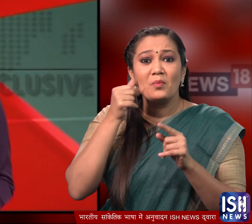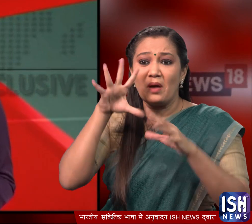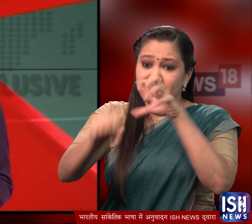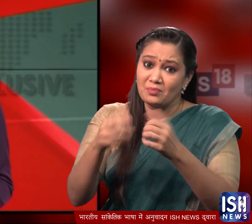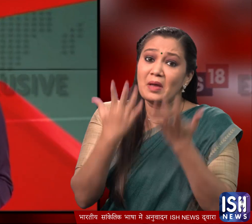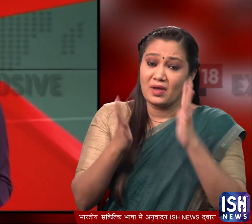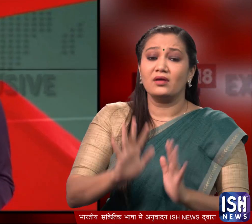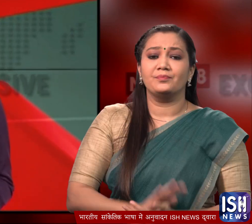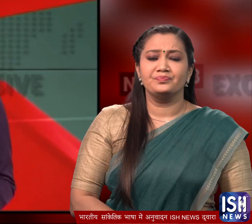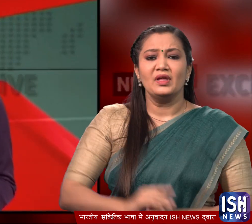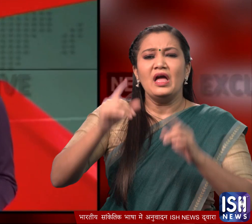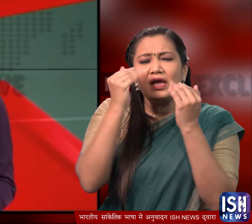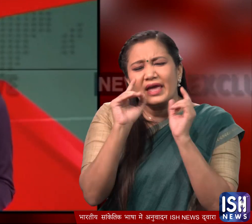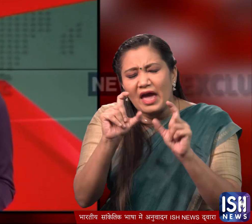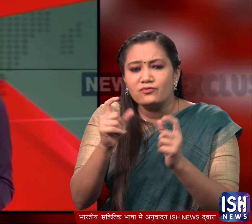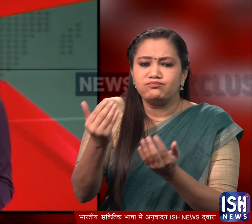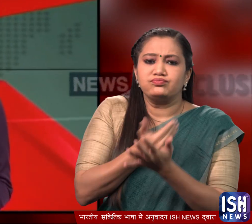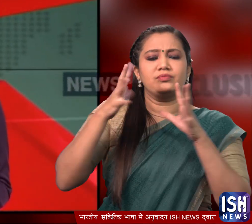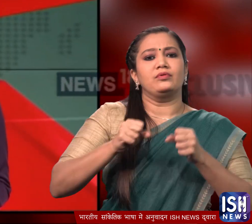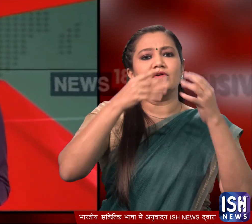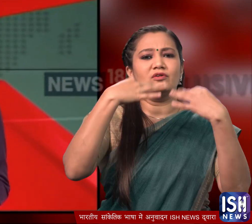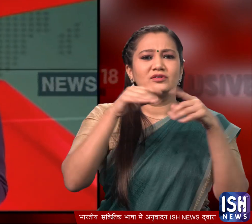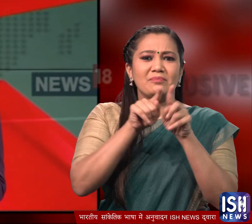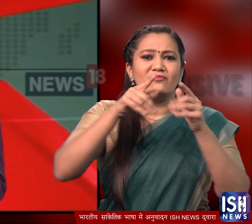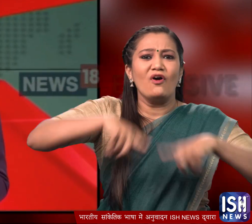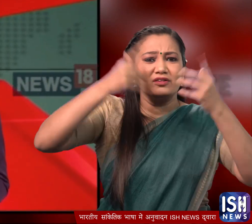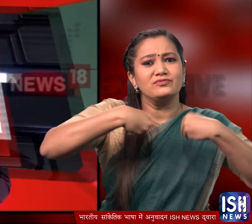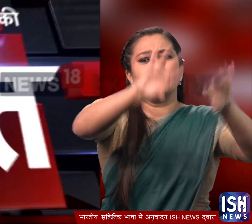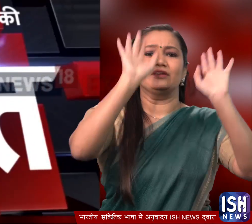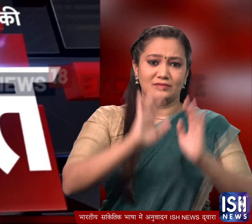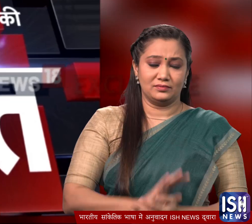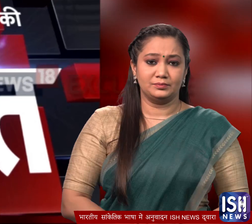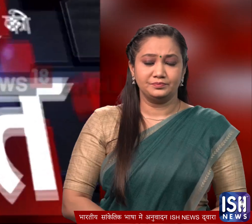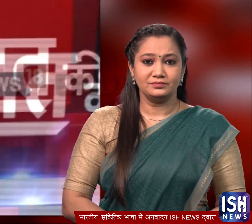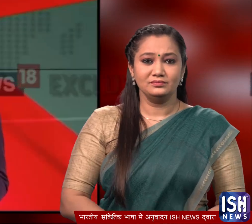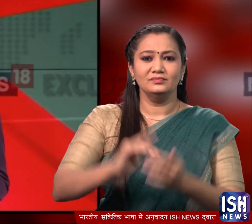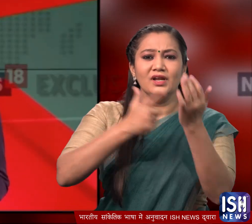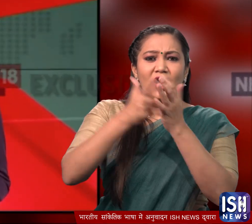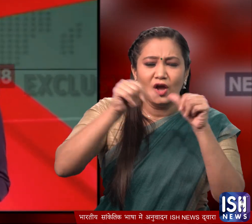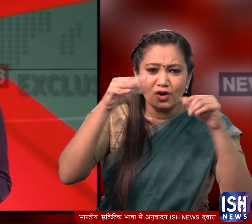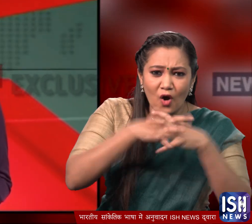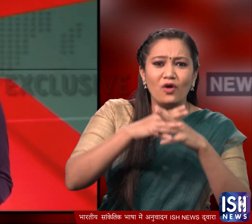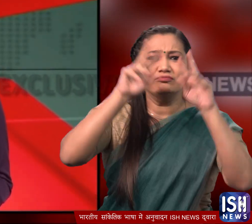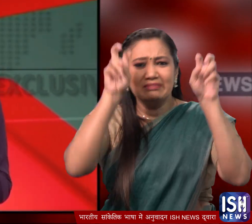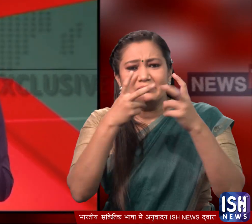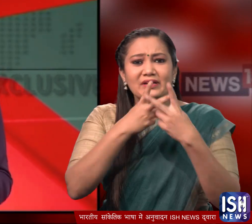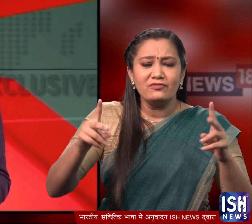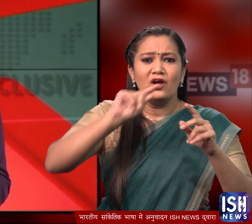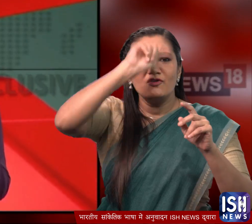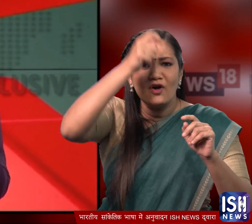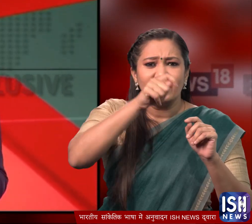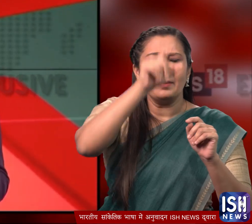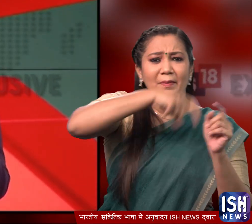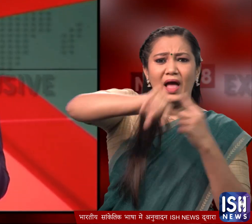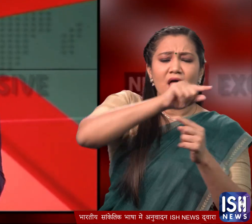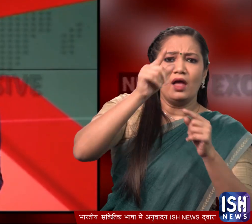था। हालांकि वन विभाग की टीम ने समय रहते उसे पकड़ लिया और दूर जंगलों में छोड़ दिया। कृषि सुधार कानूनों के मुद्दे पर विदेश